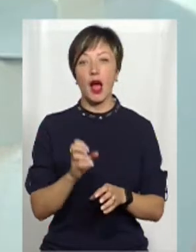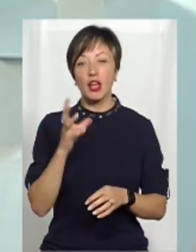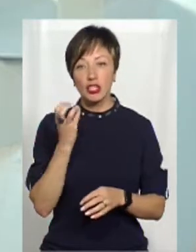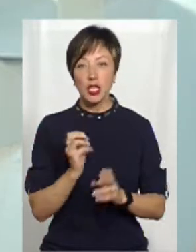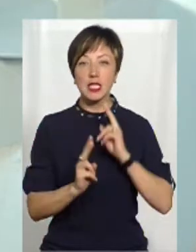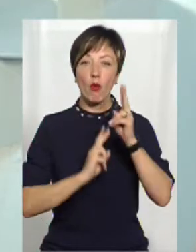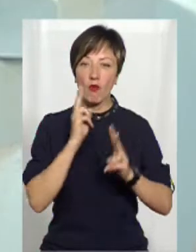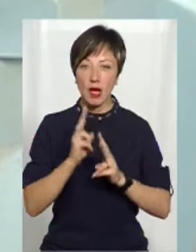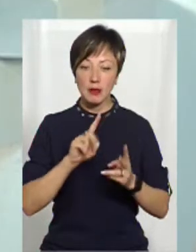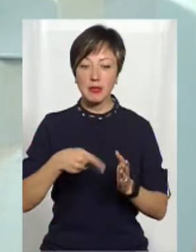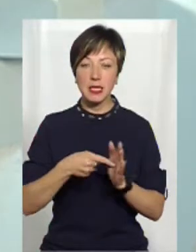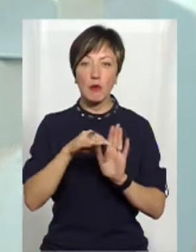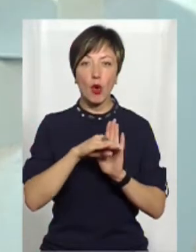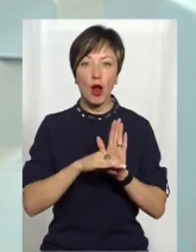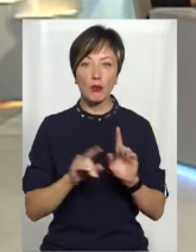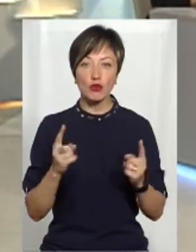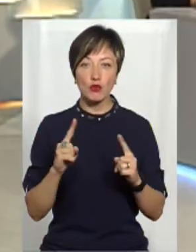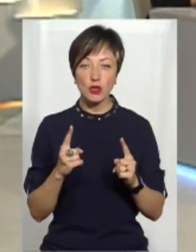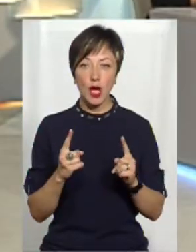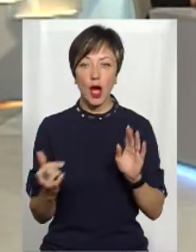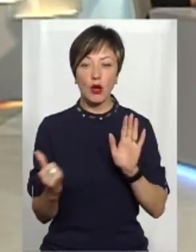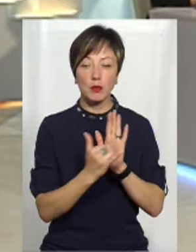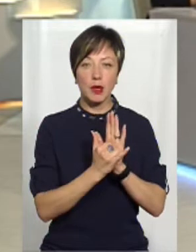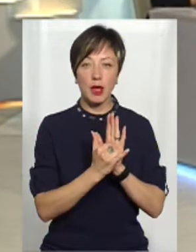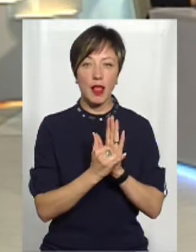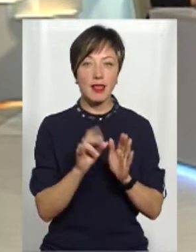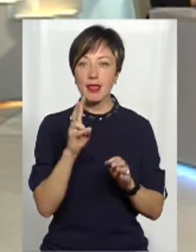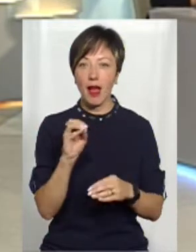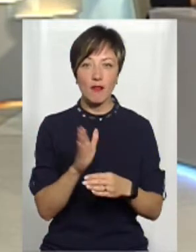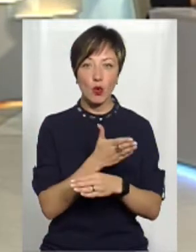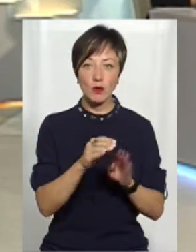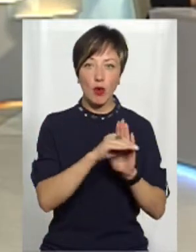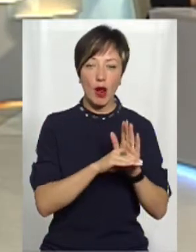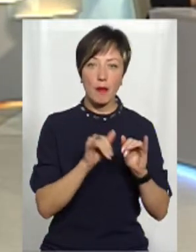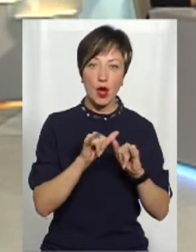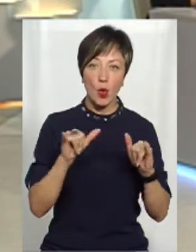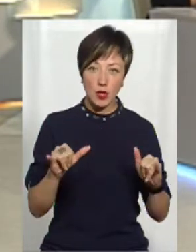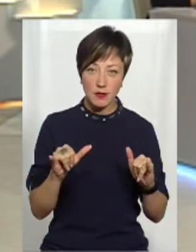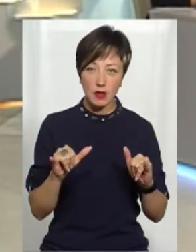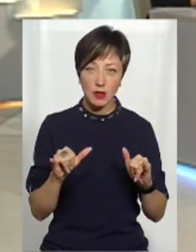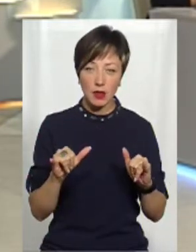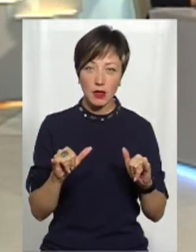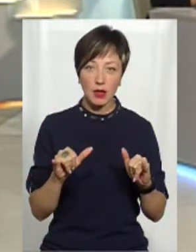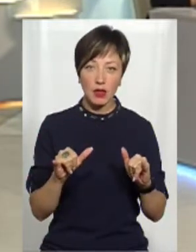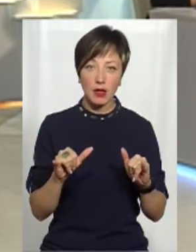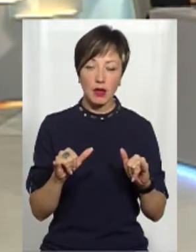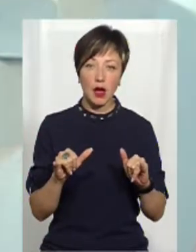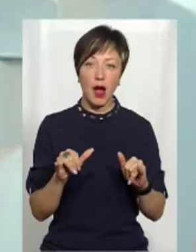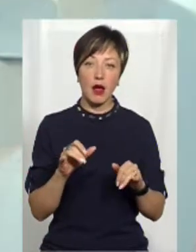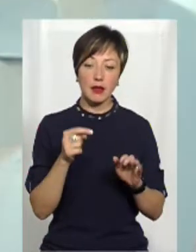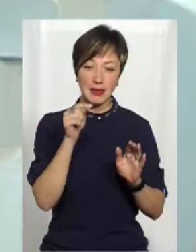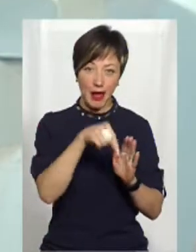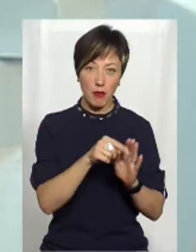треба сказати, що ці міські цільові програми, вони чомусь розміщені не в розділі програми розвитку, як би логічно було припустити,